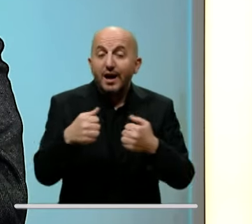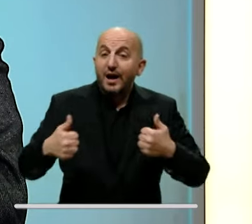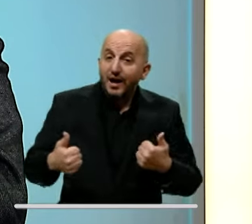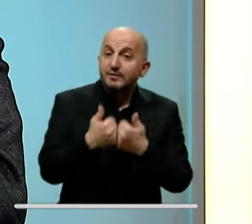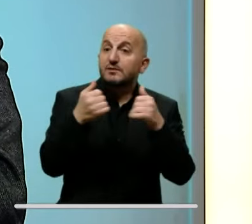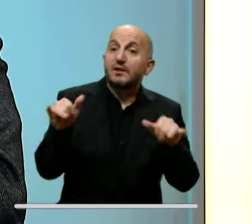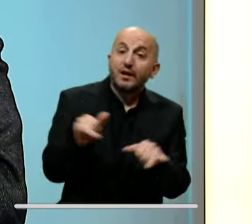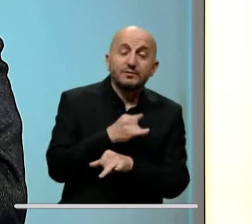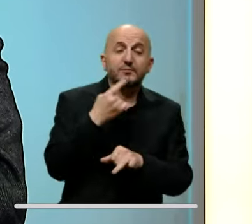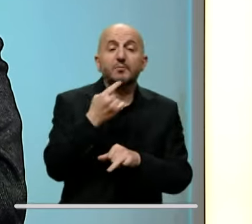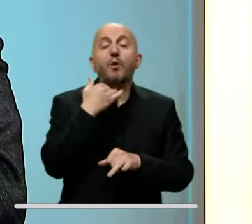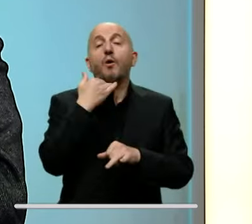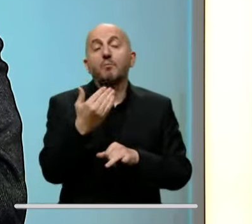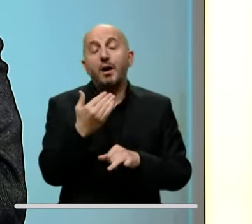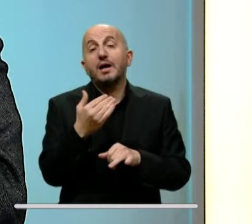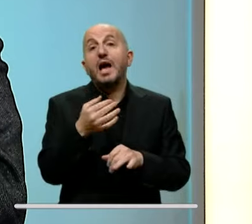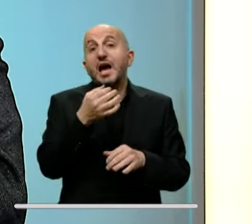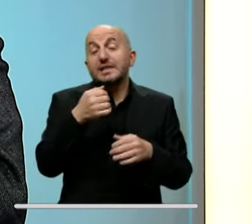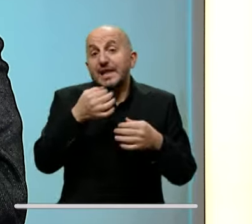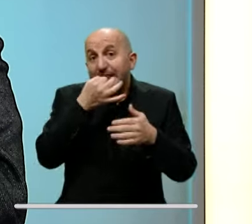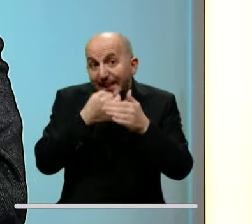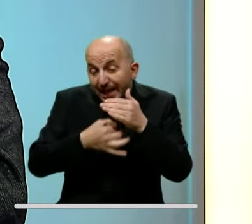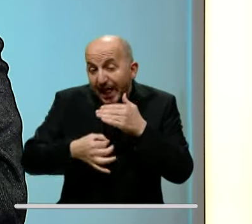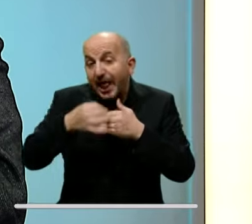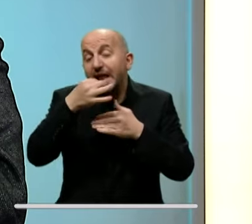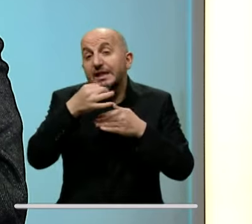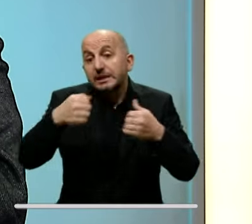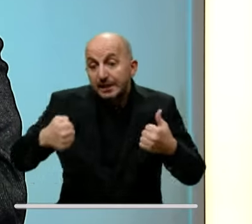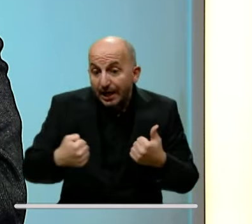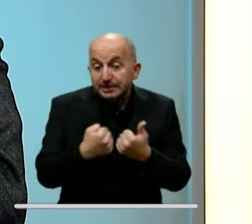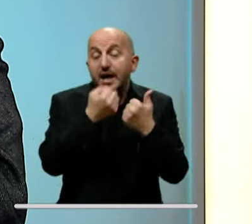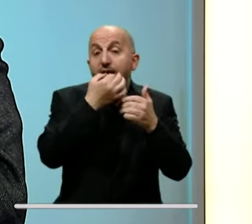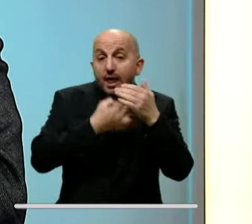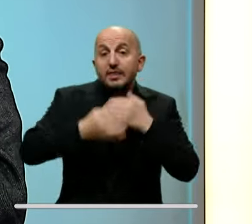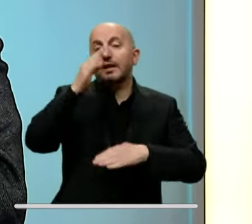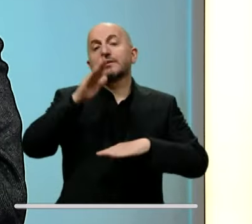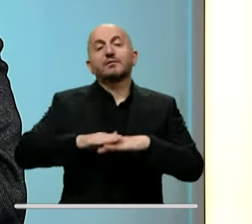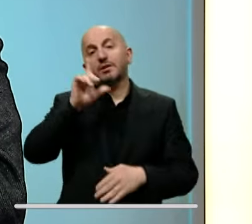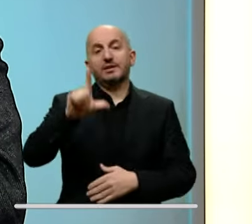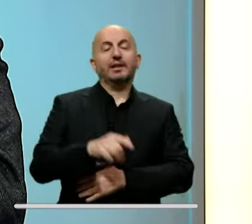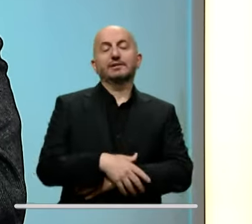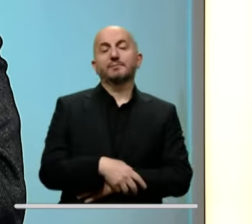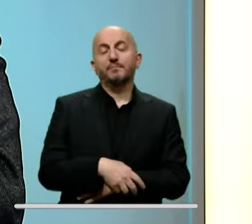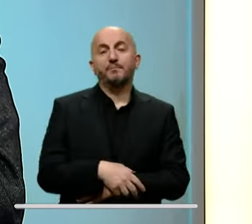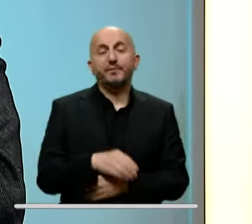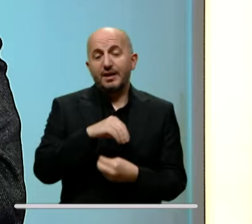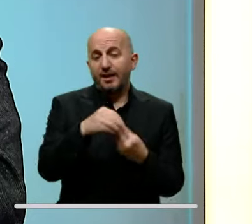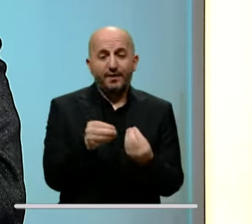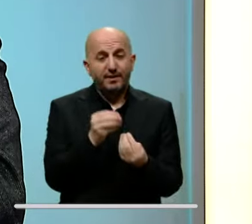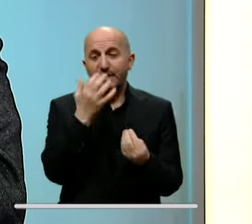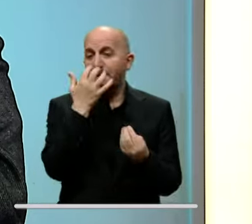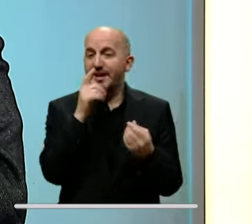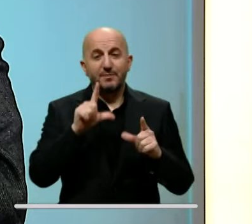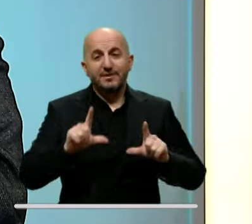geçsin demekle olmaz İlla ki kaza Allah bunu buna Sayar denmez Yani illa kaza niyetlenmesi lazım bu kandili de beklemesine gerek